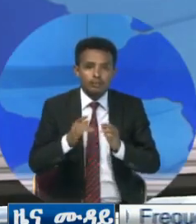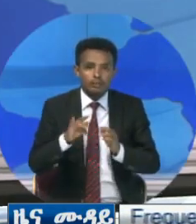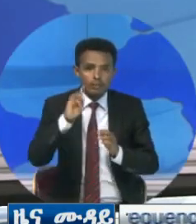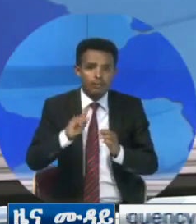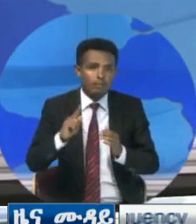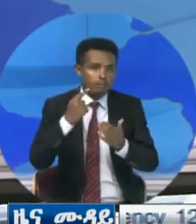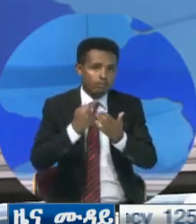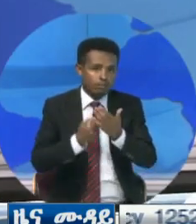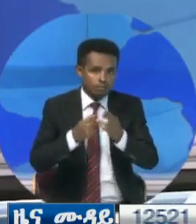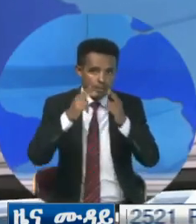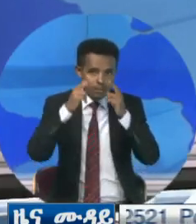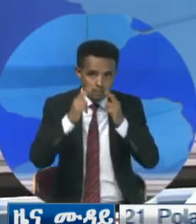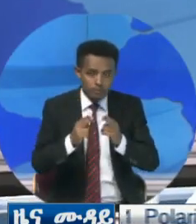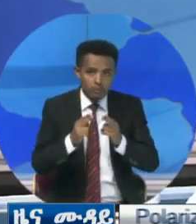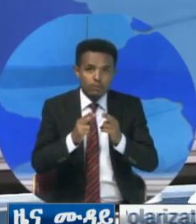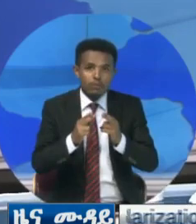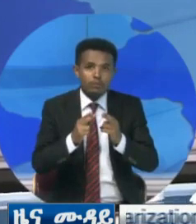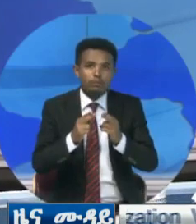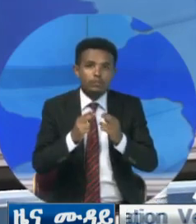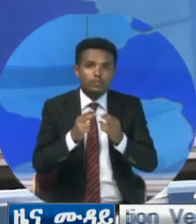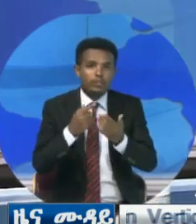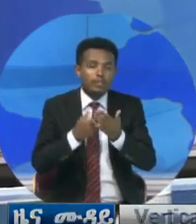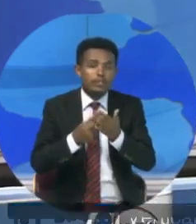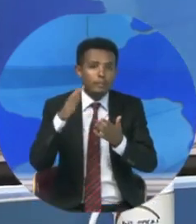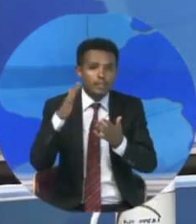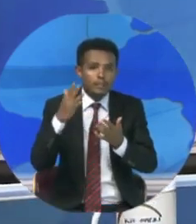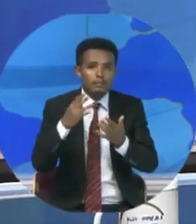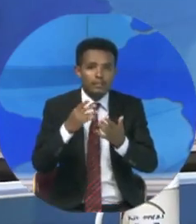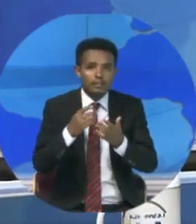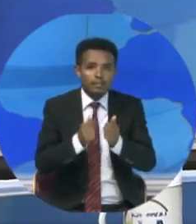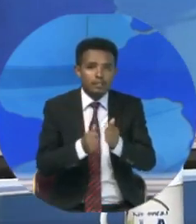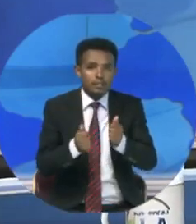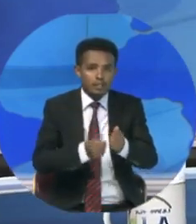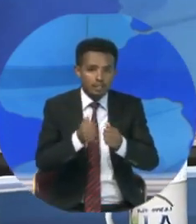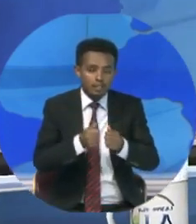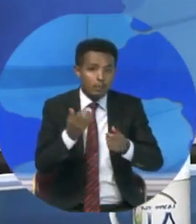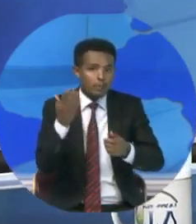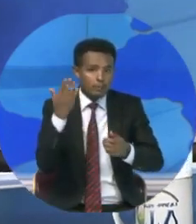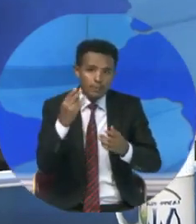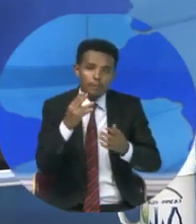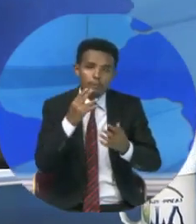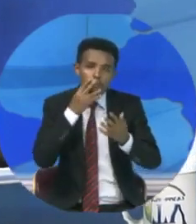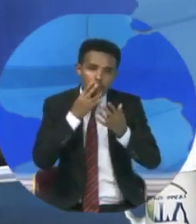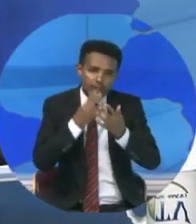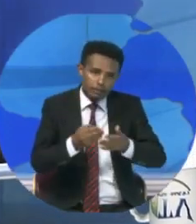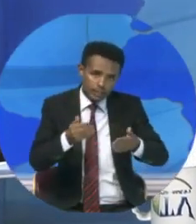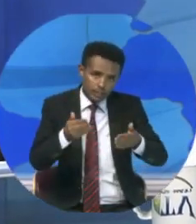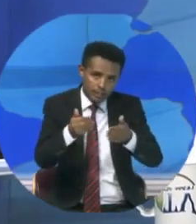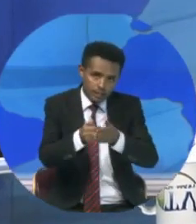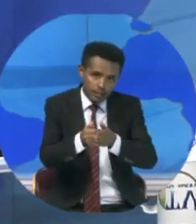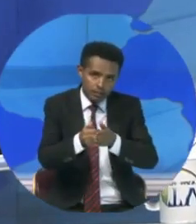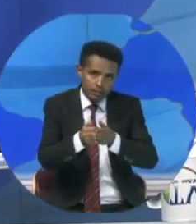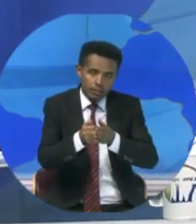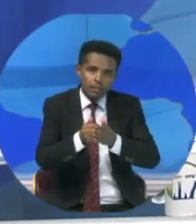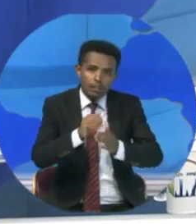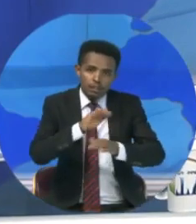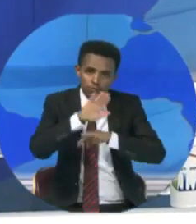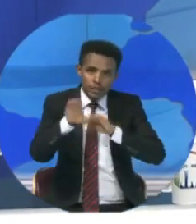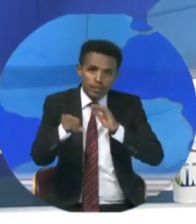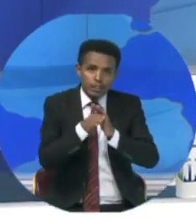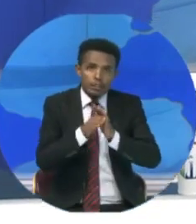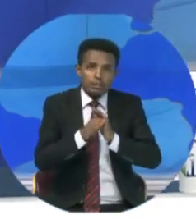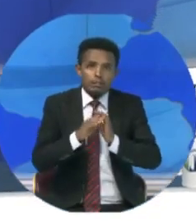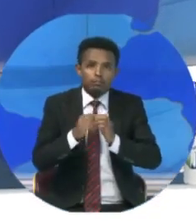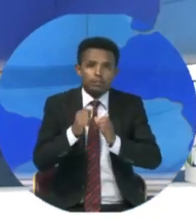የተከበራችሁ ተመልካቾቻችን፣ ከአማራ ቴሌቪዥን የሰዓቱ ዜናዎች እነዚህን ይመስሉ ነበር። ስትከታተሉ ለነበራችሁ ሁሉ ምስጋናችን ይድረሳችሁ። ከመላው የስቱዲዮ